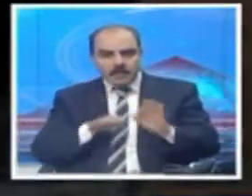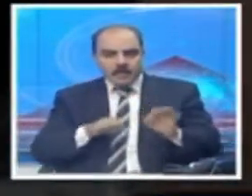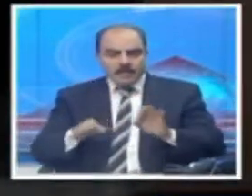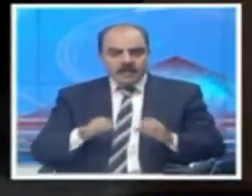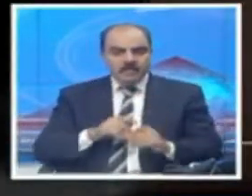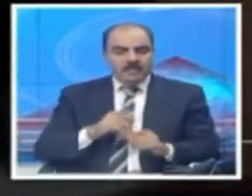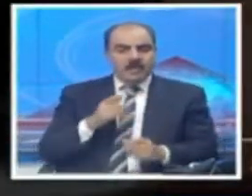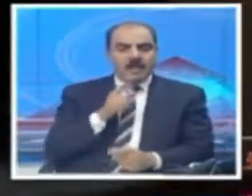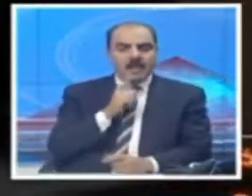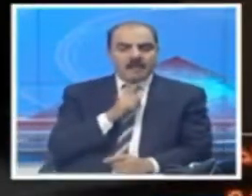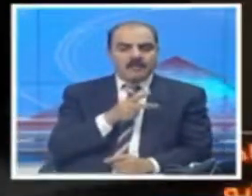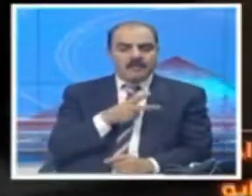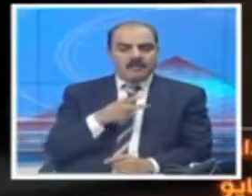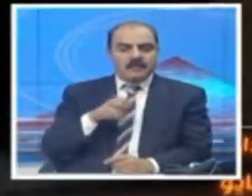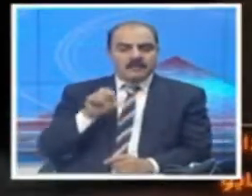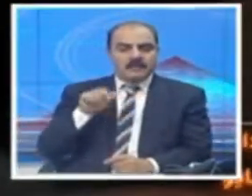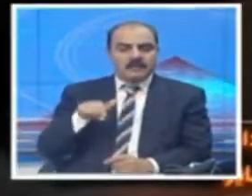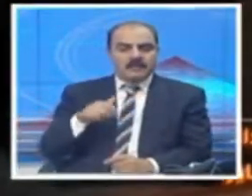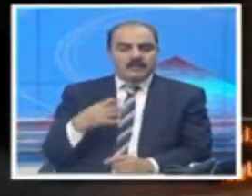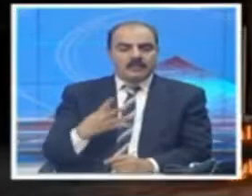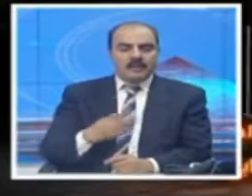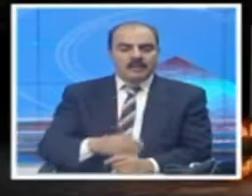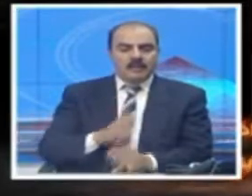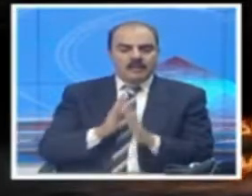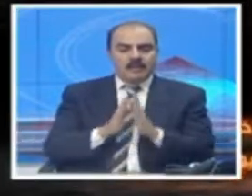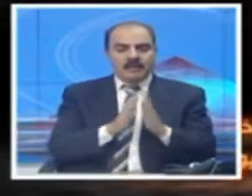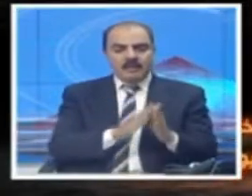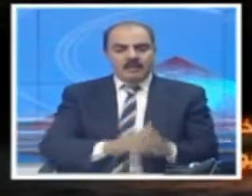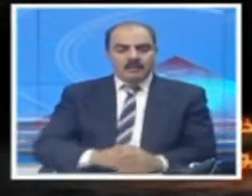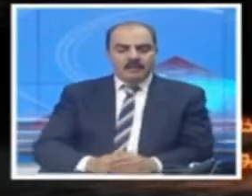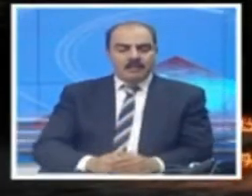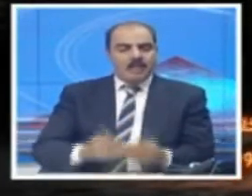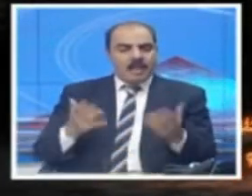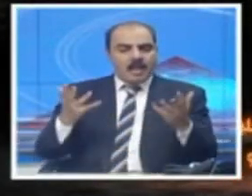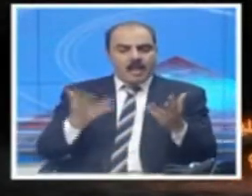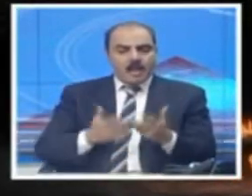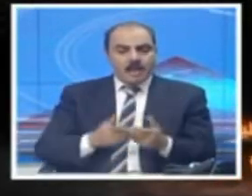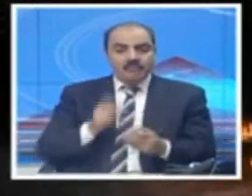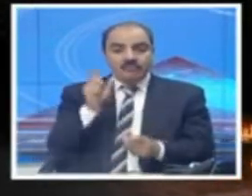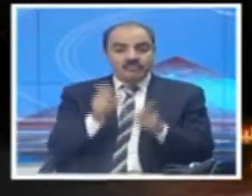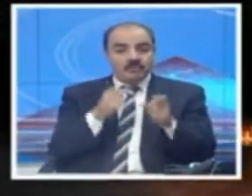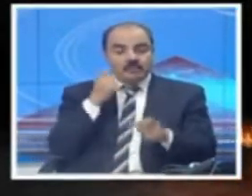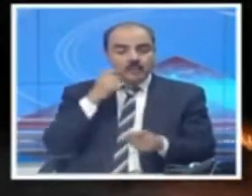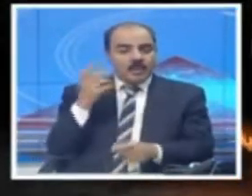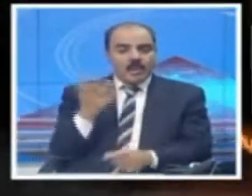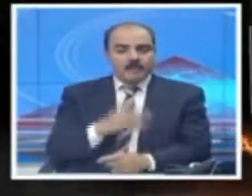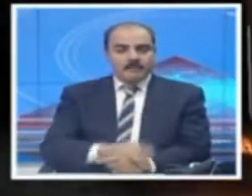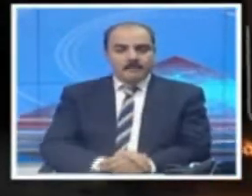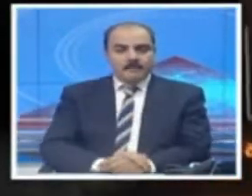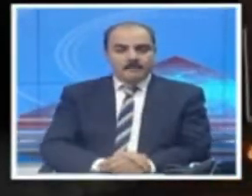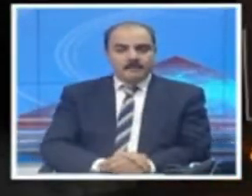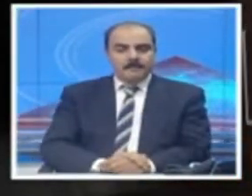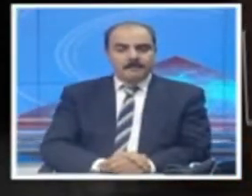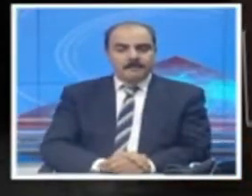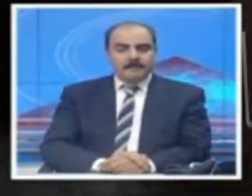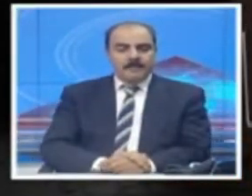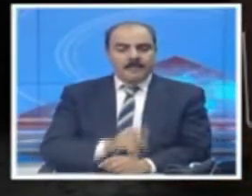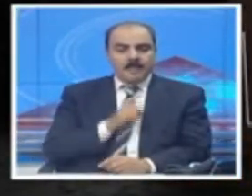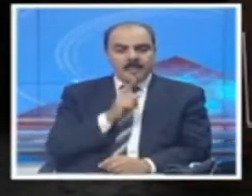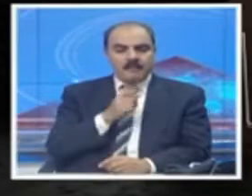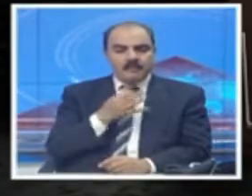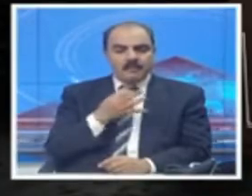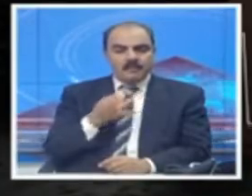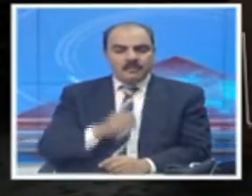في ضبط 1246 قضية، بلغ عدد المتهمين المقبوض عليهم فيها